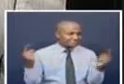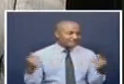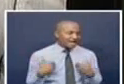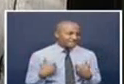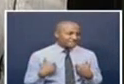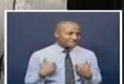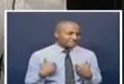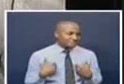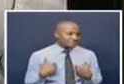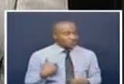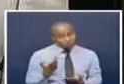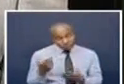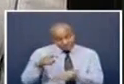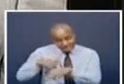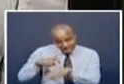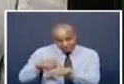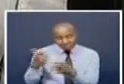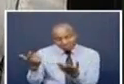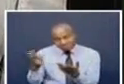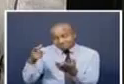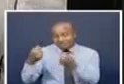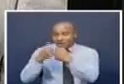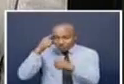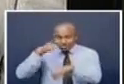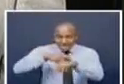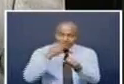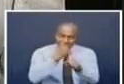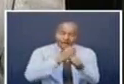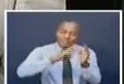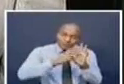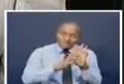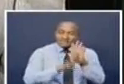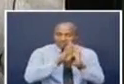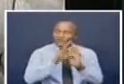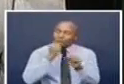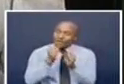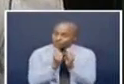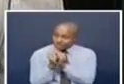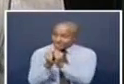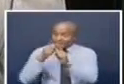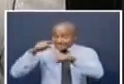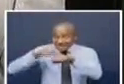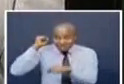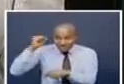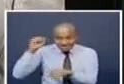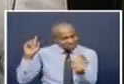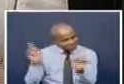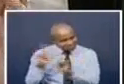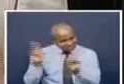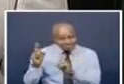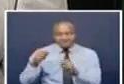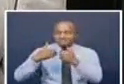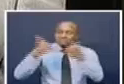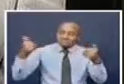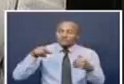Kwa hivyo kila mtu akitoka kama ni miradi huwa tunafanya pamoja. Lakini kama ni siasa tunafanya siasa zetu, kila